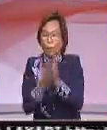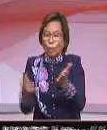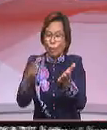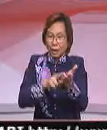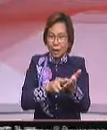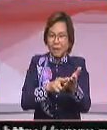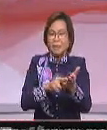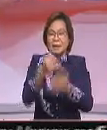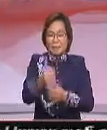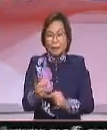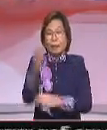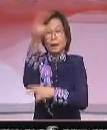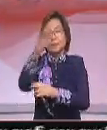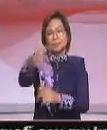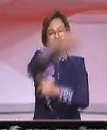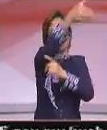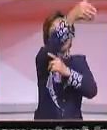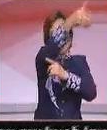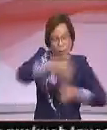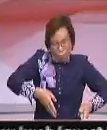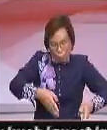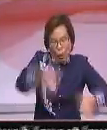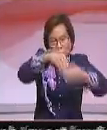Hutan Perlis dengan memasang jalur gemilang di sepanjang